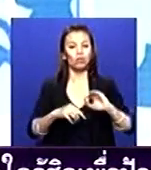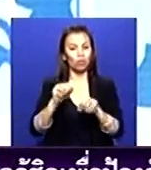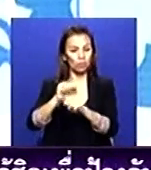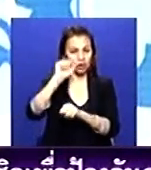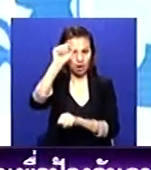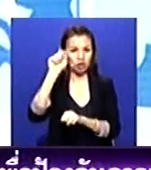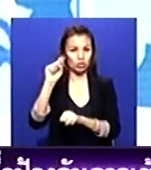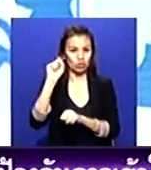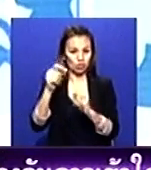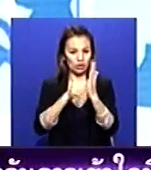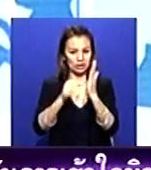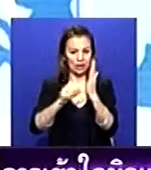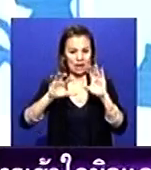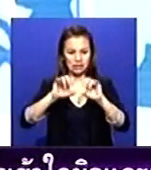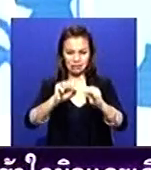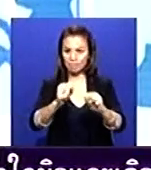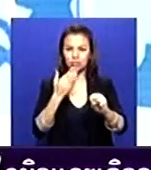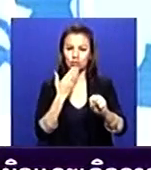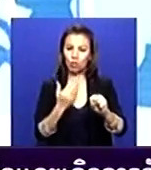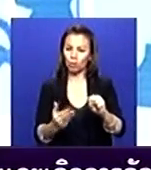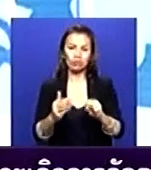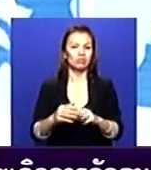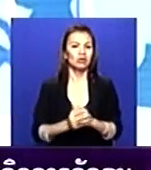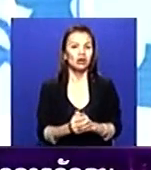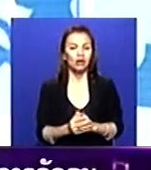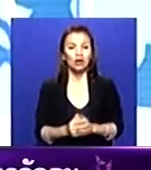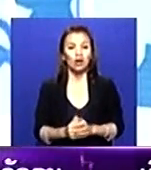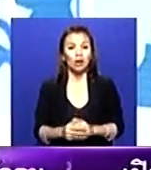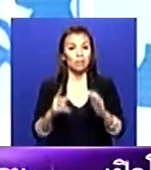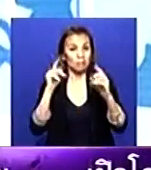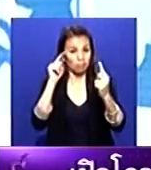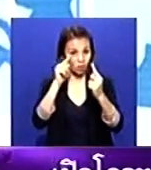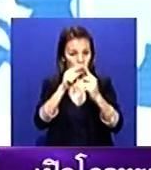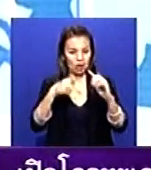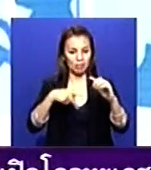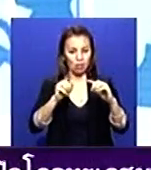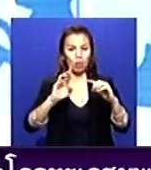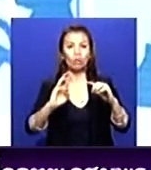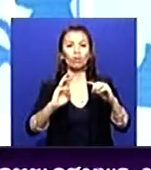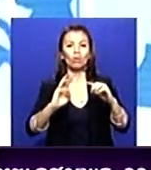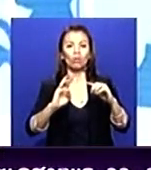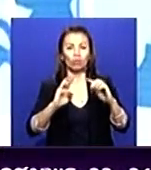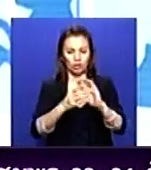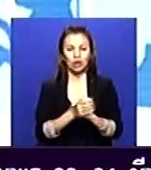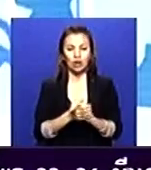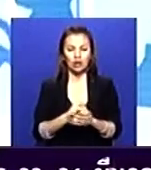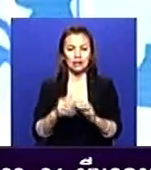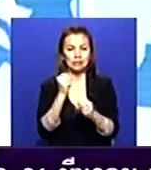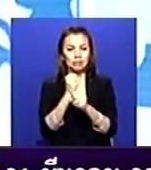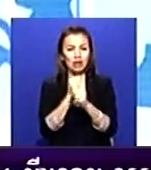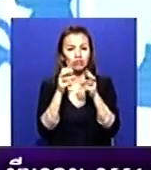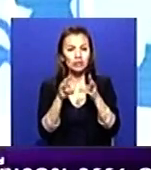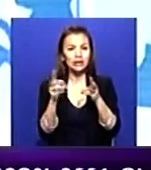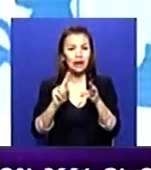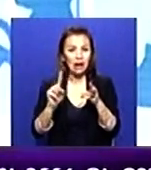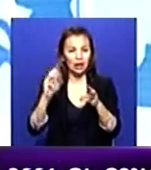เร่งป้องกันและปราบปรามอย่างยั่งยืนนะคะโดยเป้าหมายก็คือนักเรียนชั้นประถมศึกษาปีที่6การดำเนินงานตำรวจก็จะทำหน้าที่เป็น